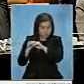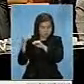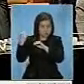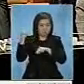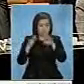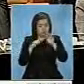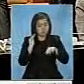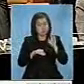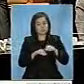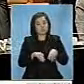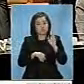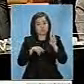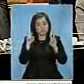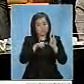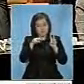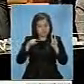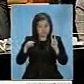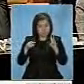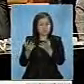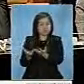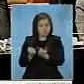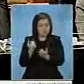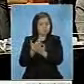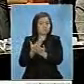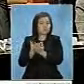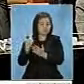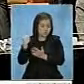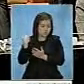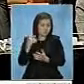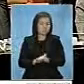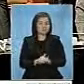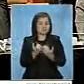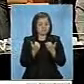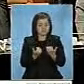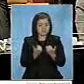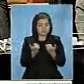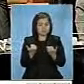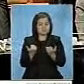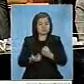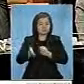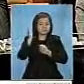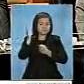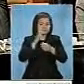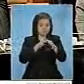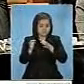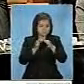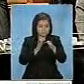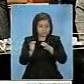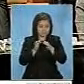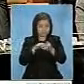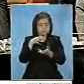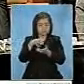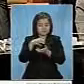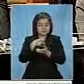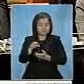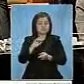อยละ2ของ GDP แม้ว่าผมจะมีความตั้งใจที่จะใช้เวลากับงบประมาณประจำปีให้มากที่สุดเพื่อที่ได้กราบเรียนต่อท่